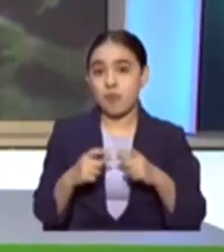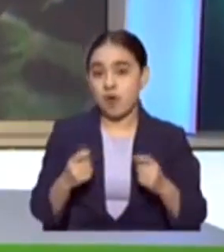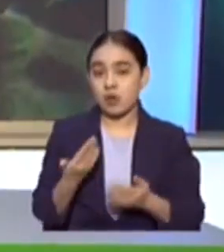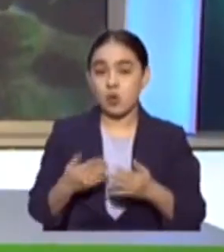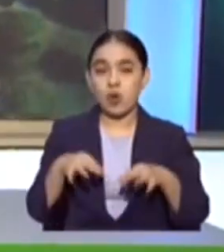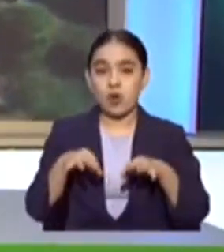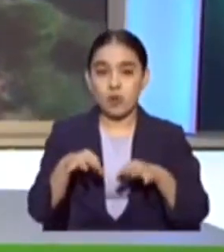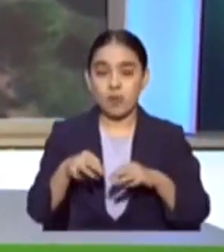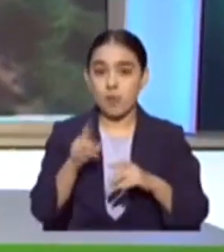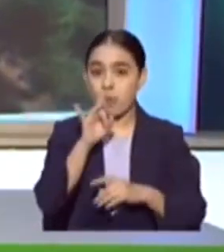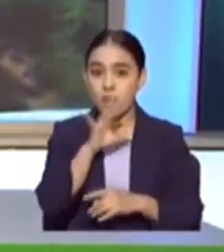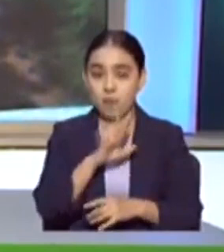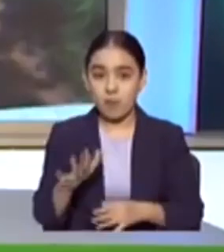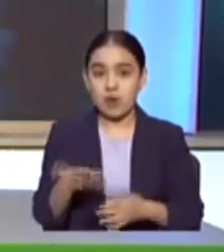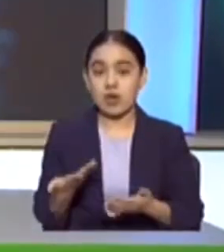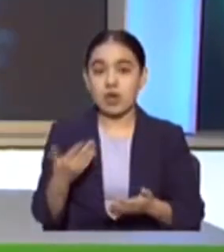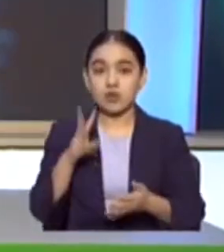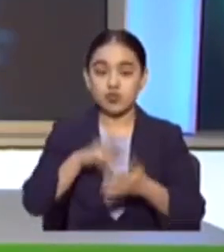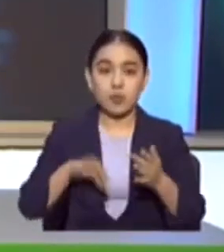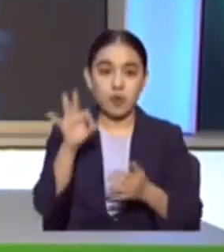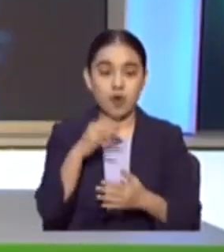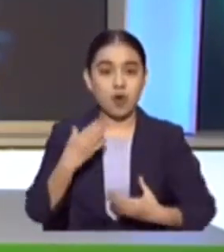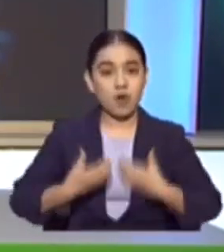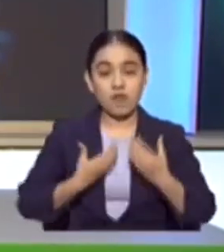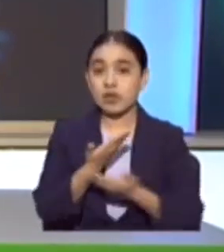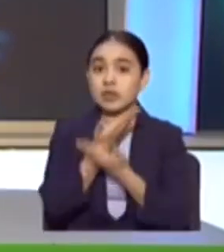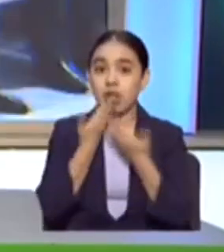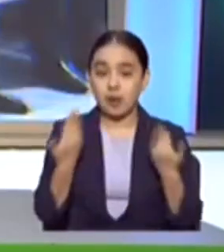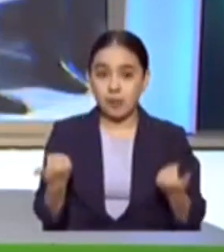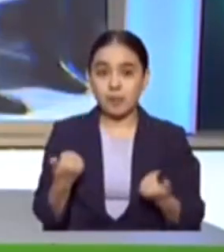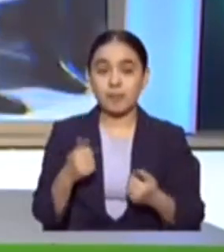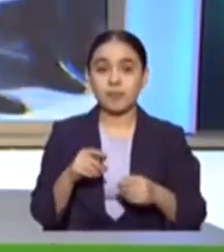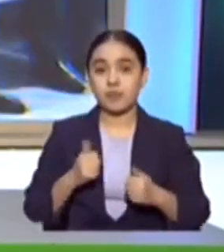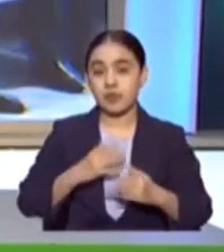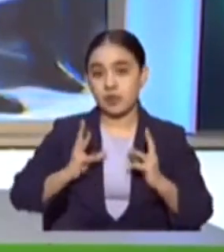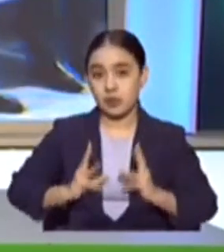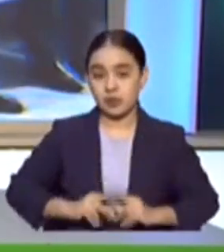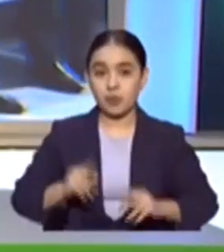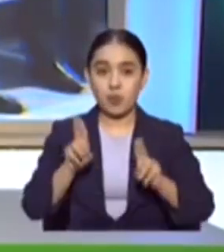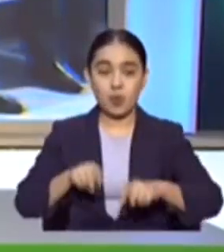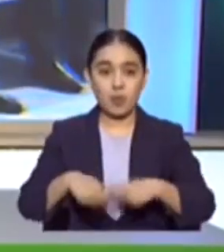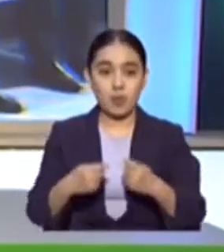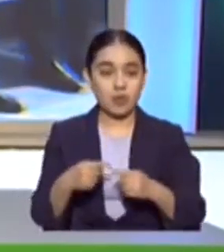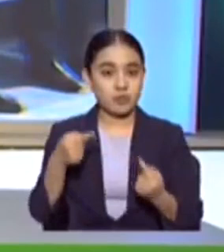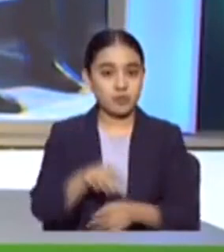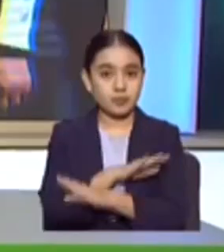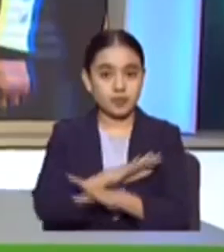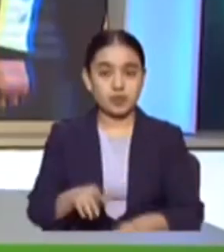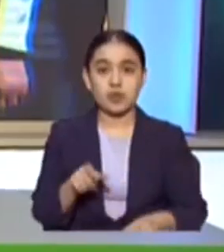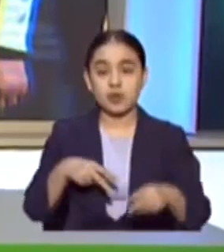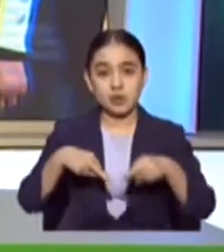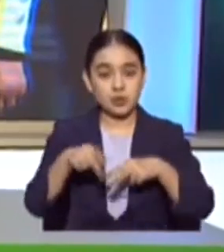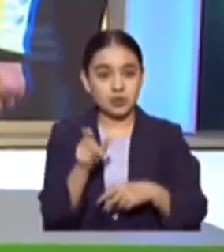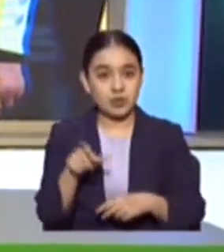yoxud avtoulovim bo'lmasa, jarima haqida ham xavotirim yo'q deya bamayli xotir qoida buzish ham yaramaydi.